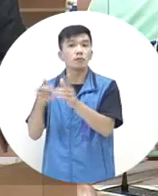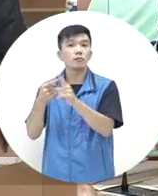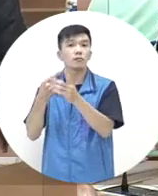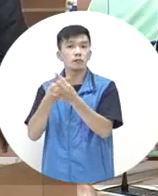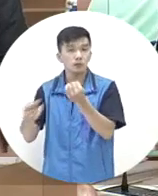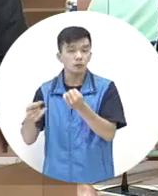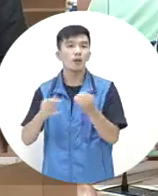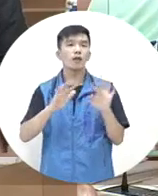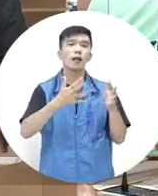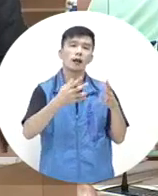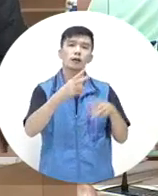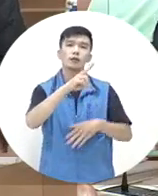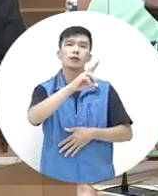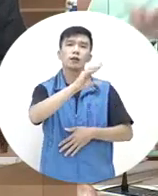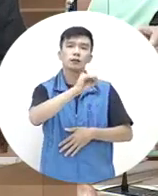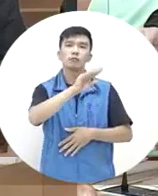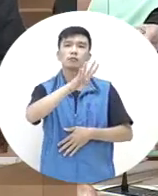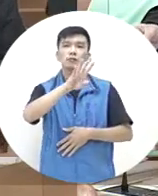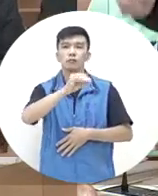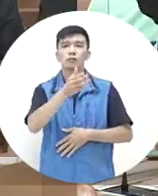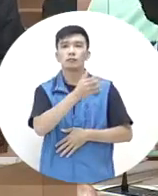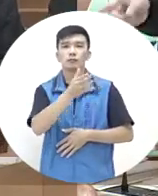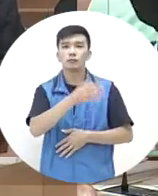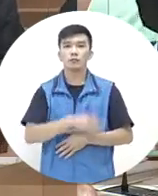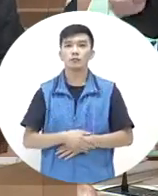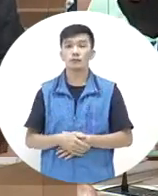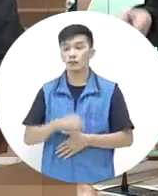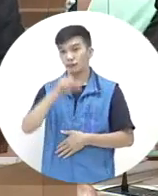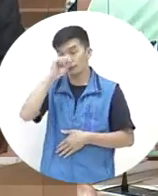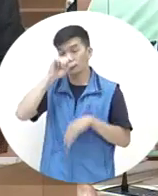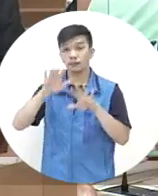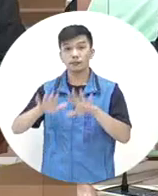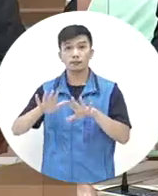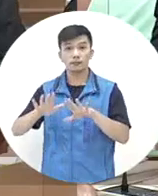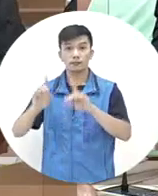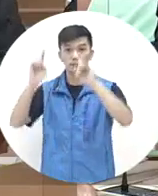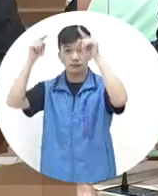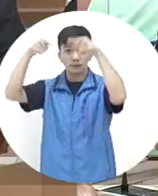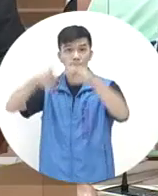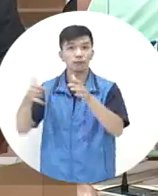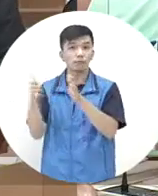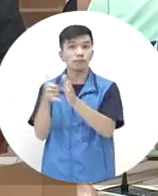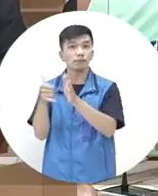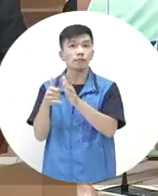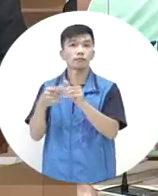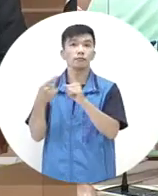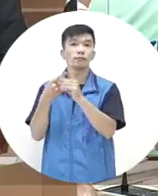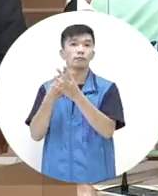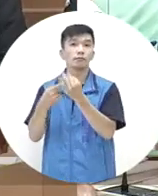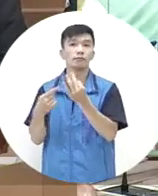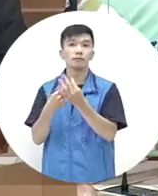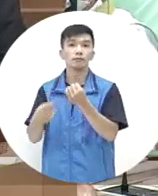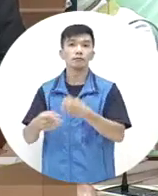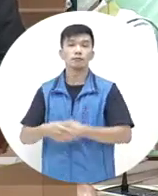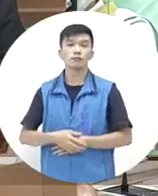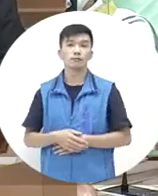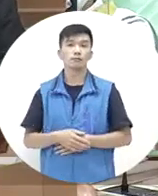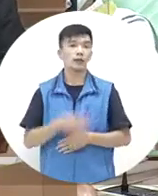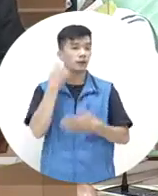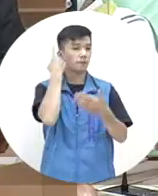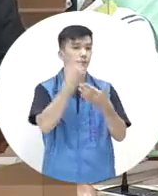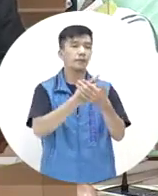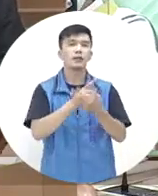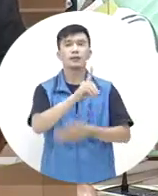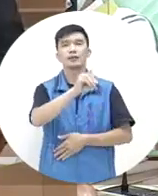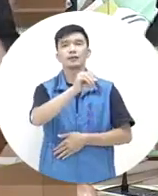2万到4万之间呐、啊。那 好， 是在目标 那现在，现在每天是多少人？ 现在每天是一万人，但是基本 上